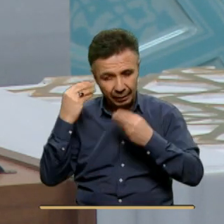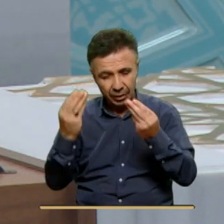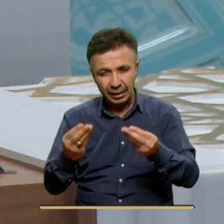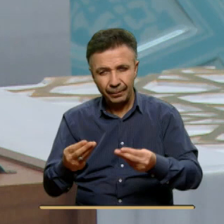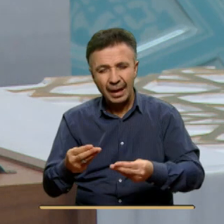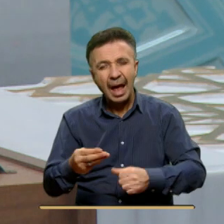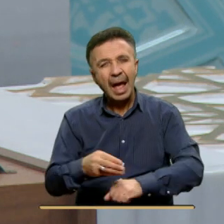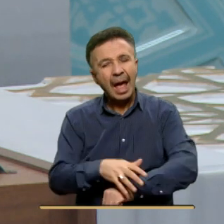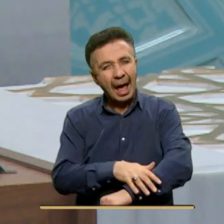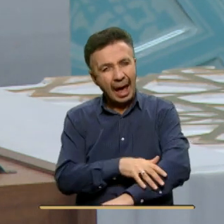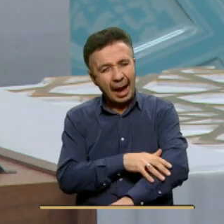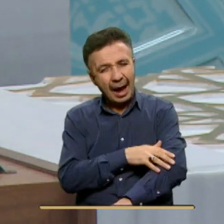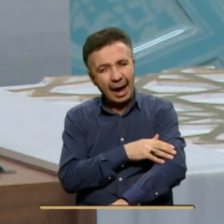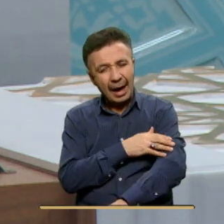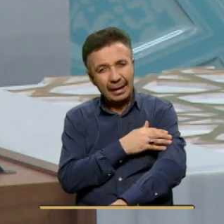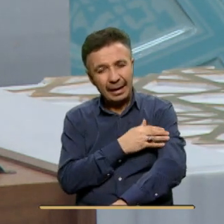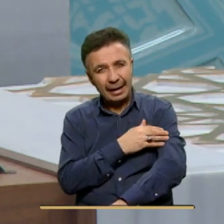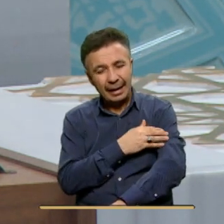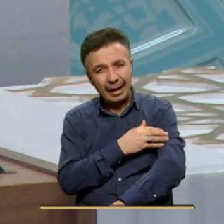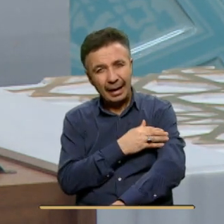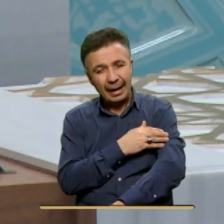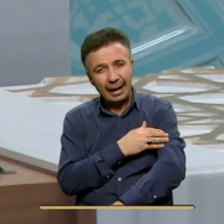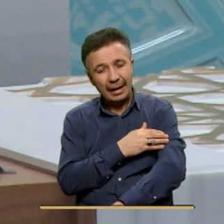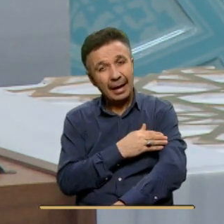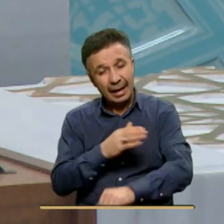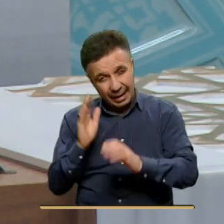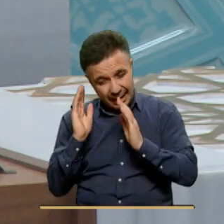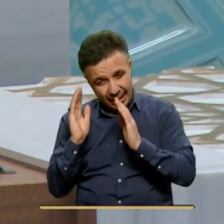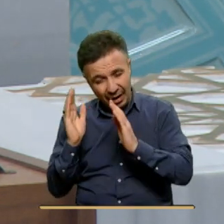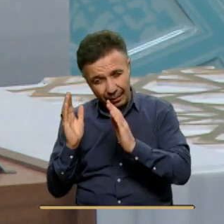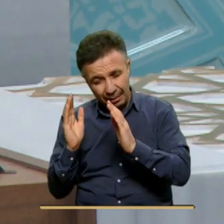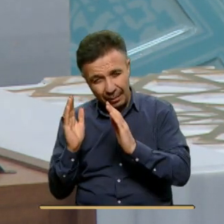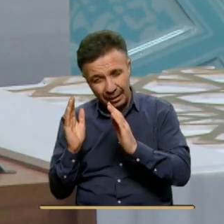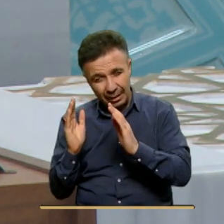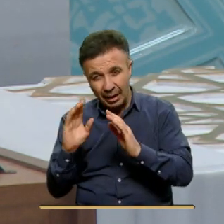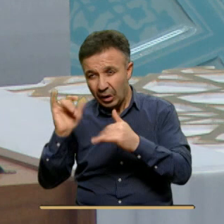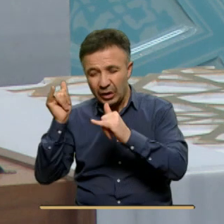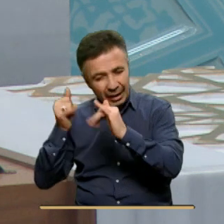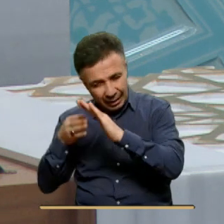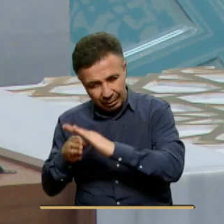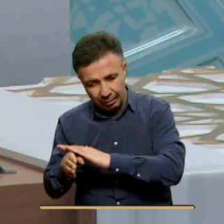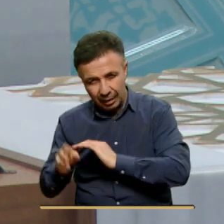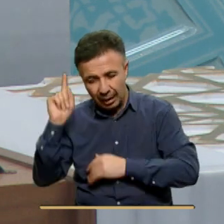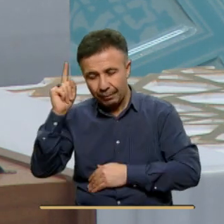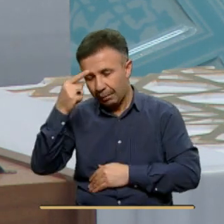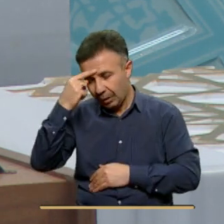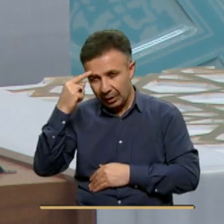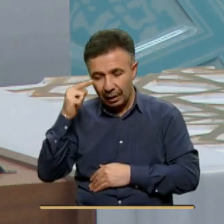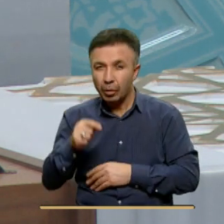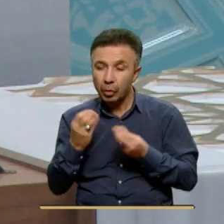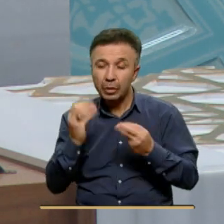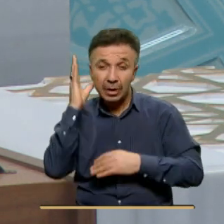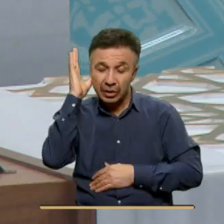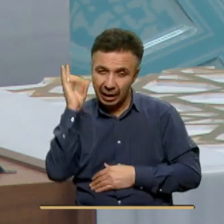peşinde koşmanın sonu cennete varmaktır. Rabbim inşallah bizleri şu güzel